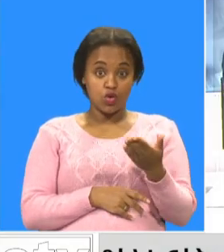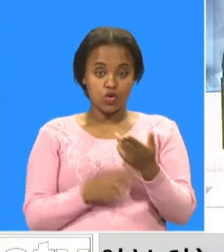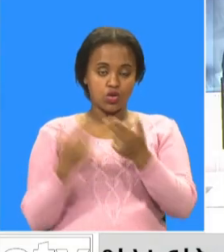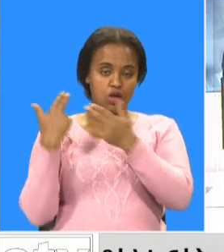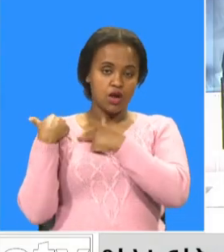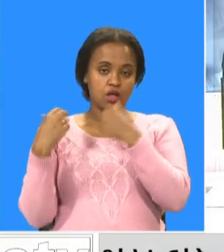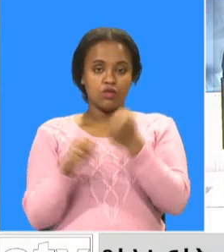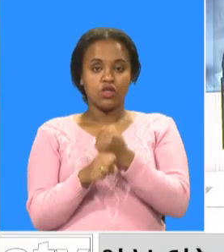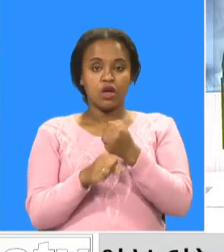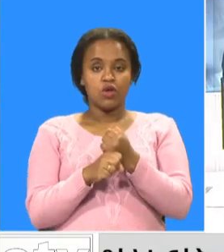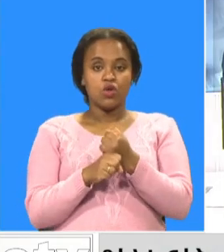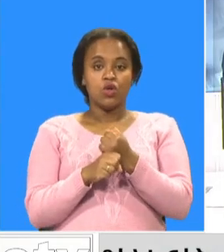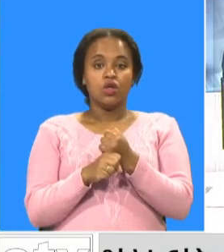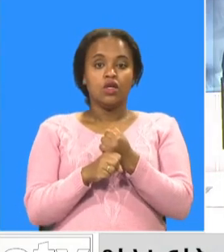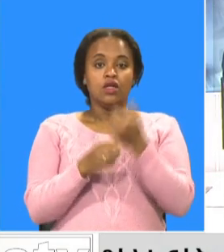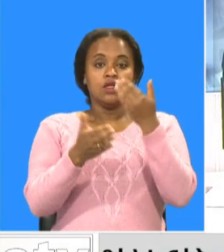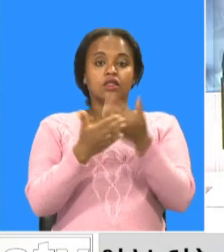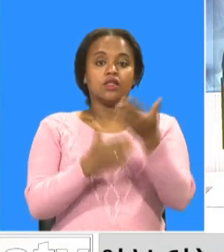ለባለስልጣን መስሪያ ቤቱ ሲቀርብ ነበር